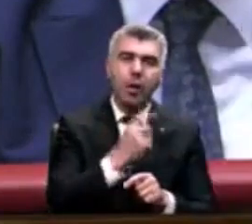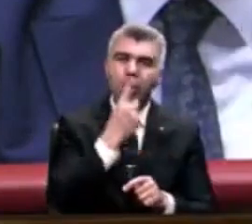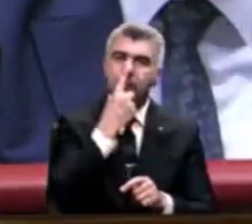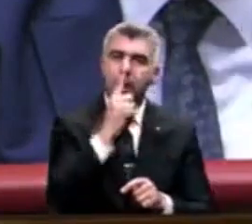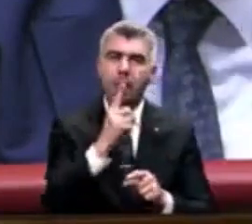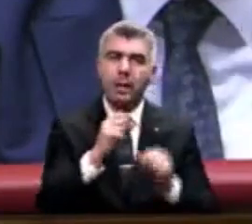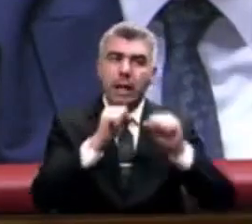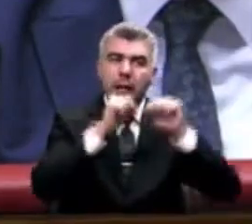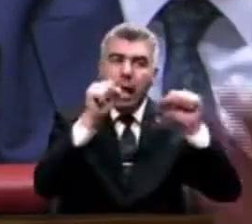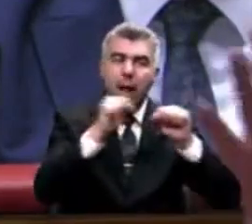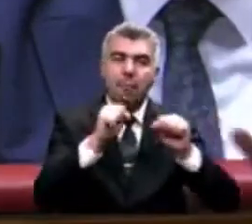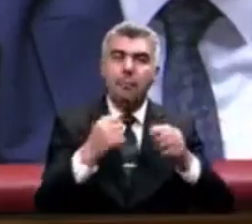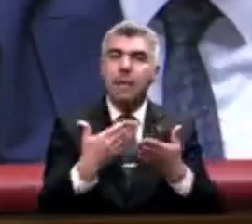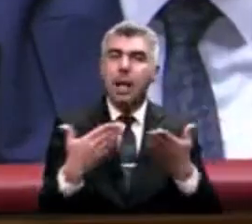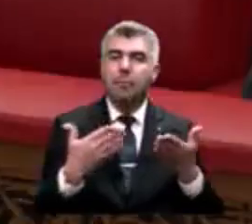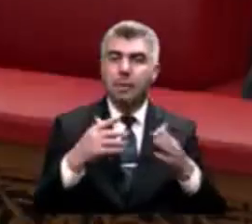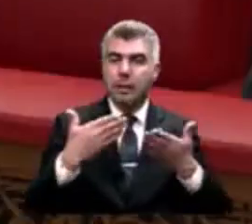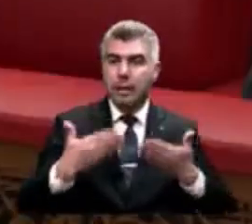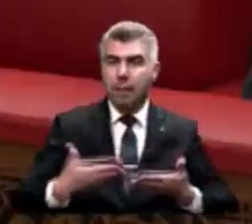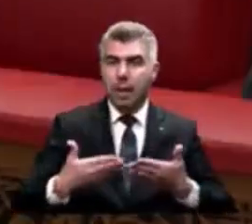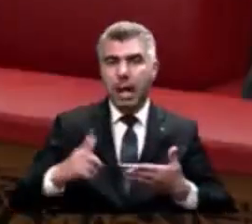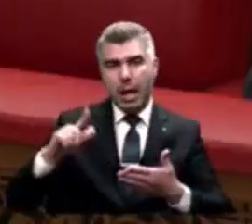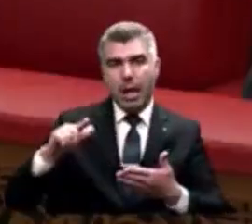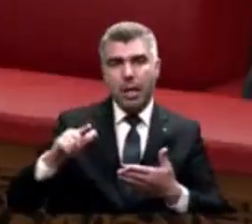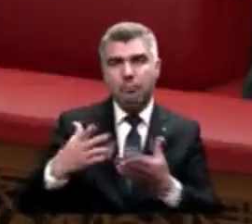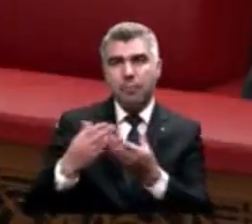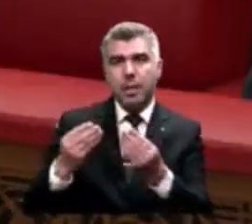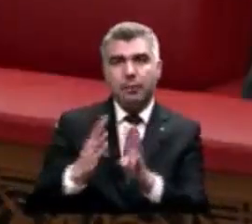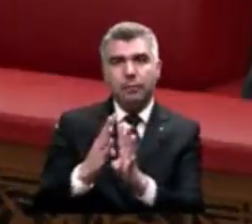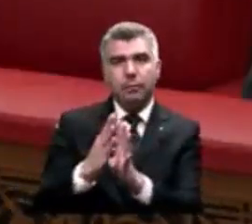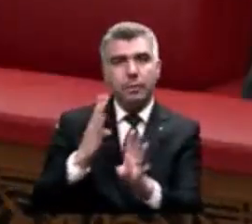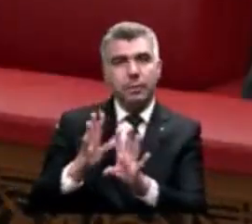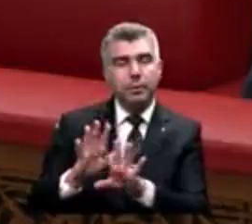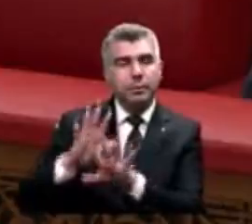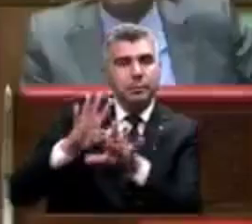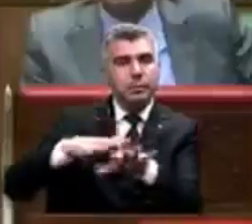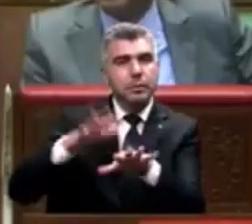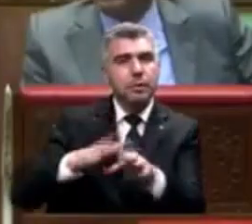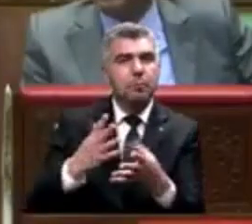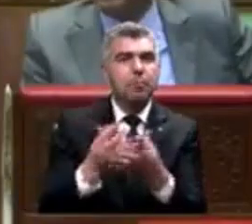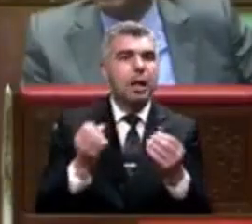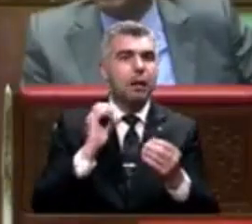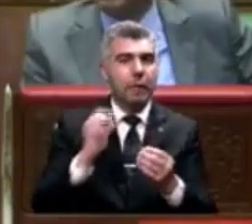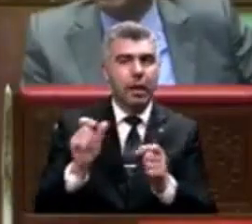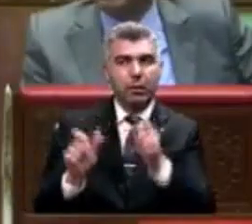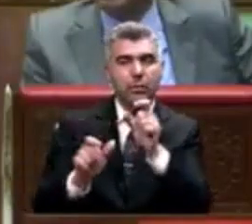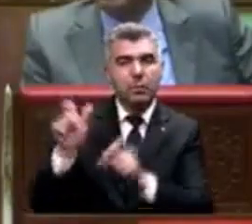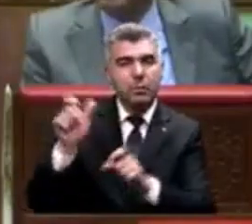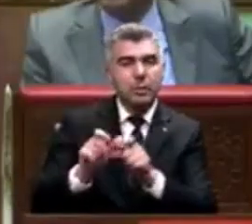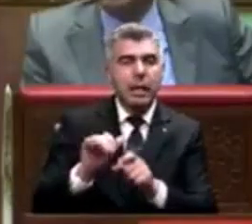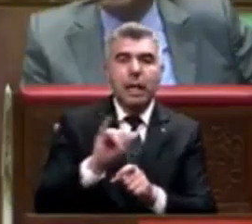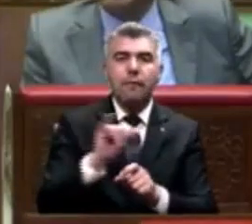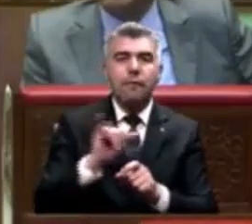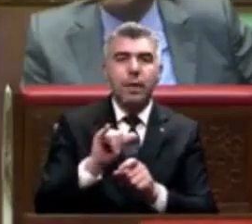بإضرابات يعني خطيرة جدا، وبالتالي لابد اليوم أن نتكلم كلاما واضحا أين